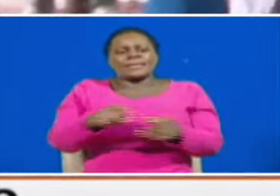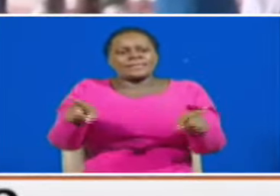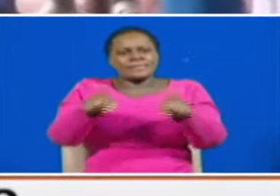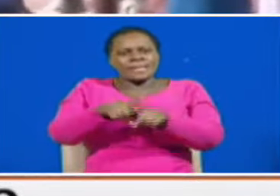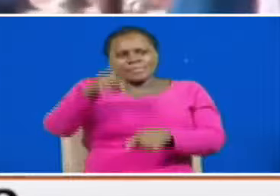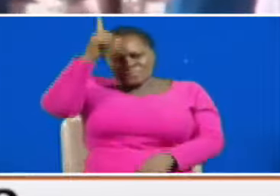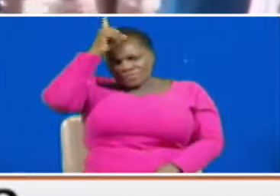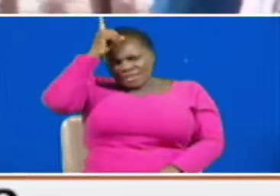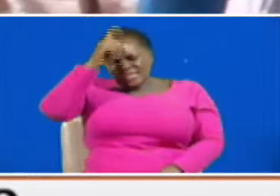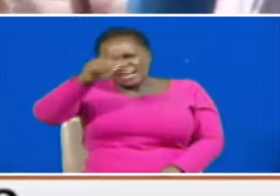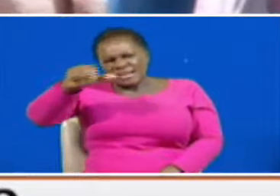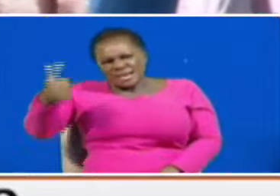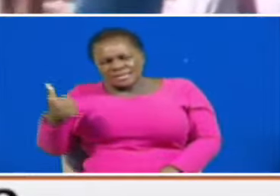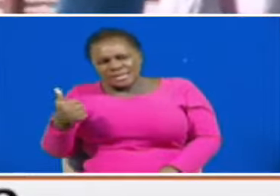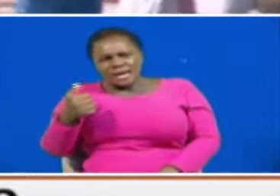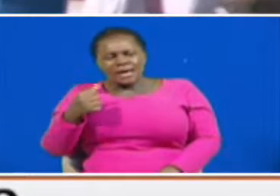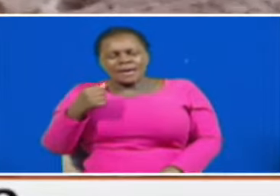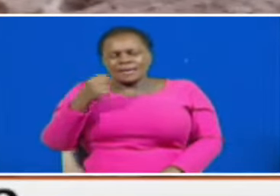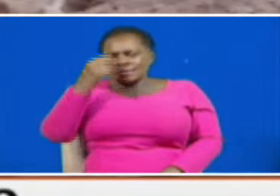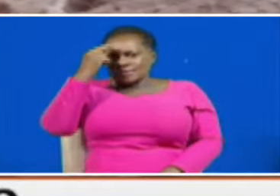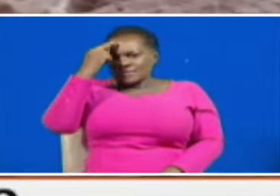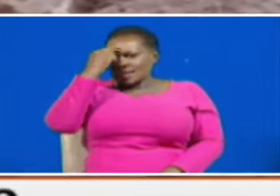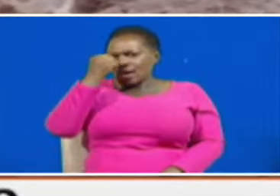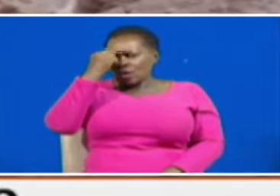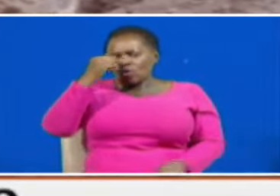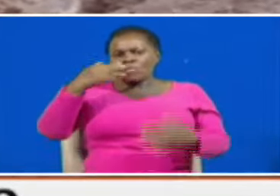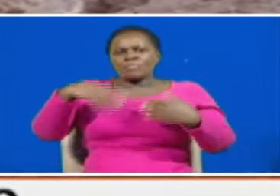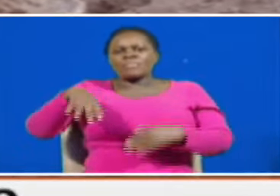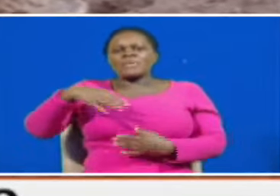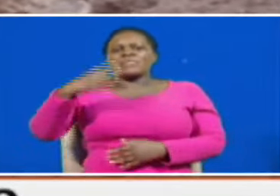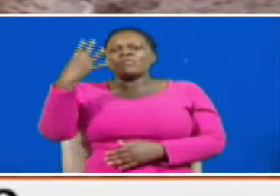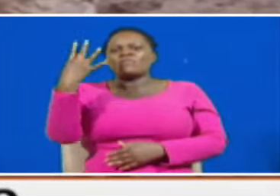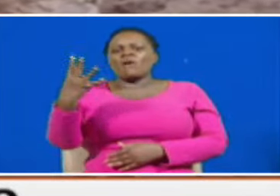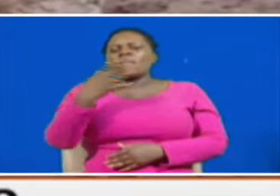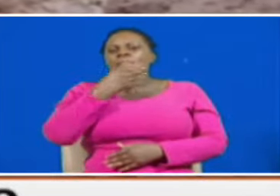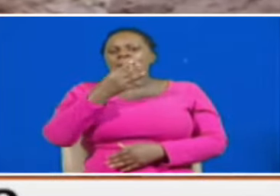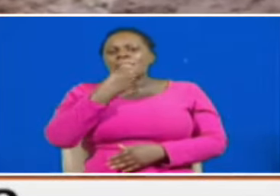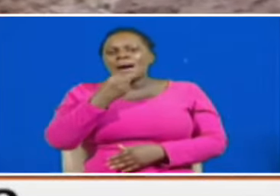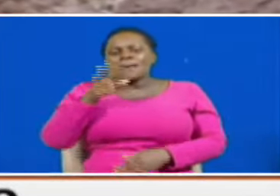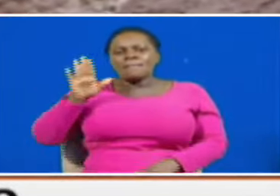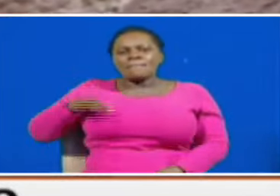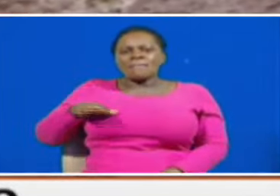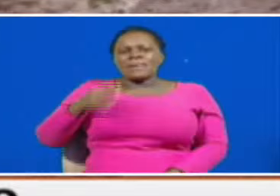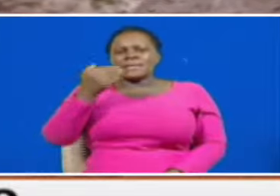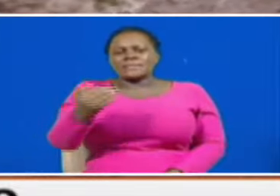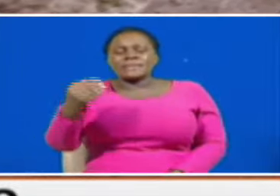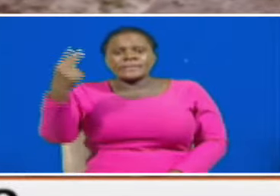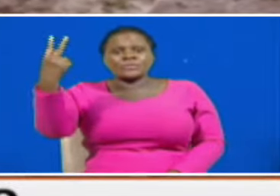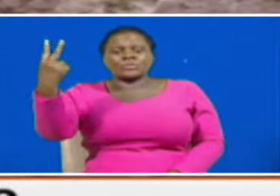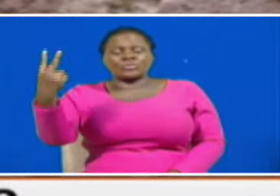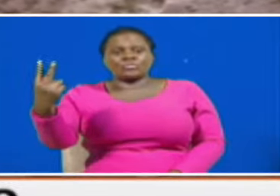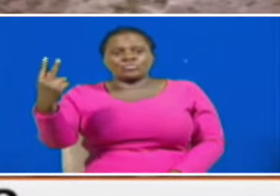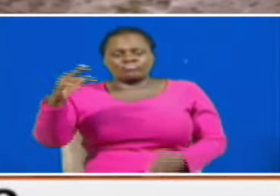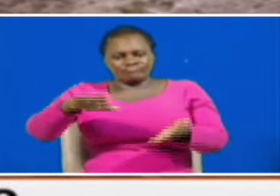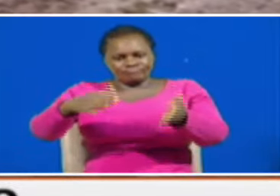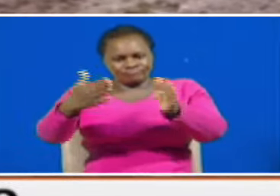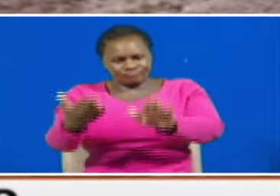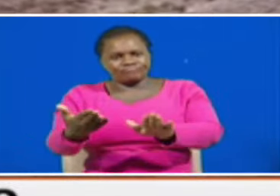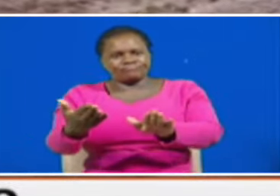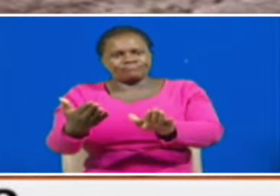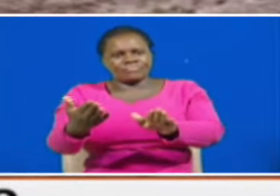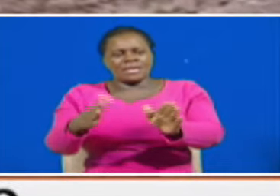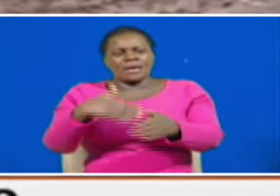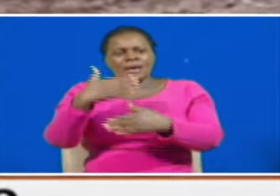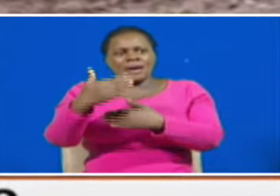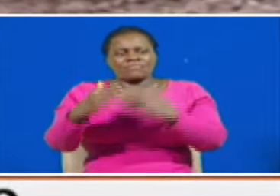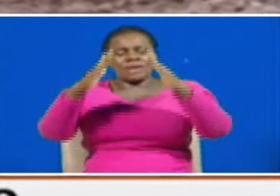cha Torkayat kule Narok Kusini, watu wanne akiwemo baba, mama na watoto wawili walifariki dunia